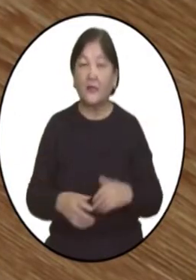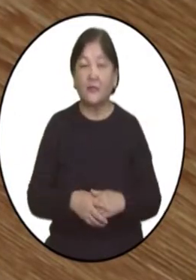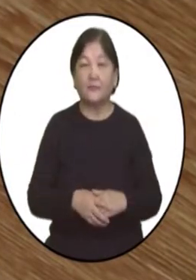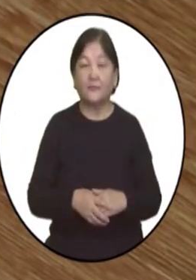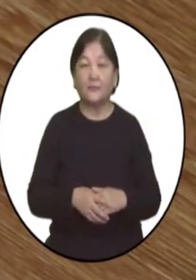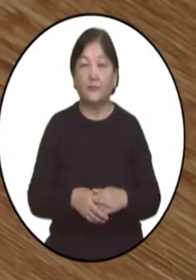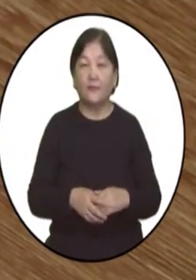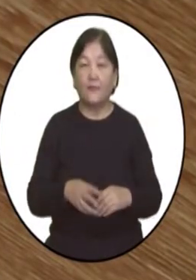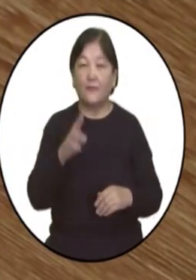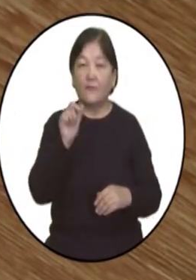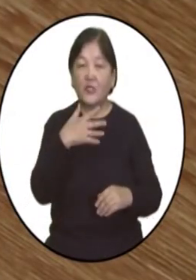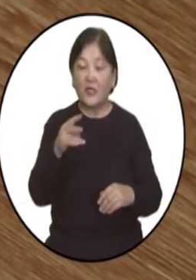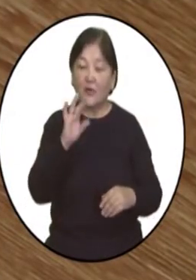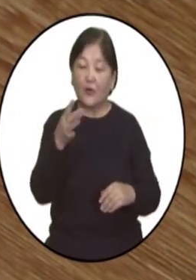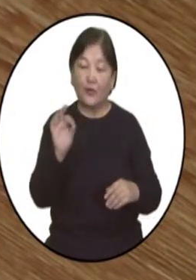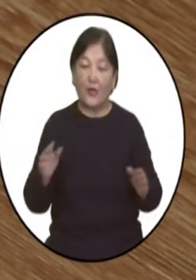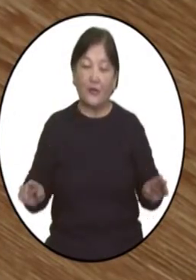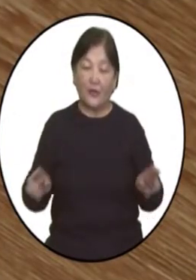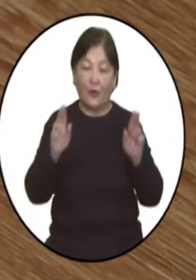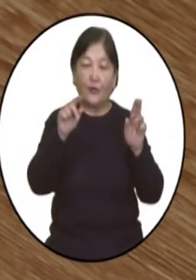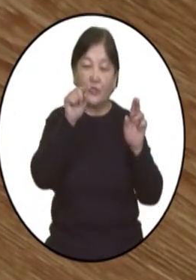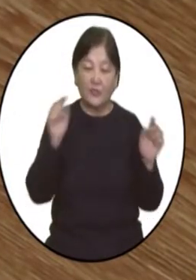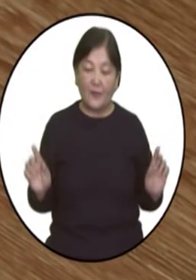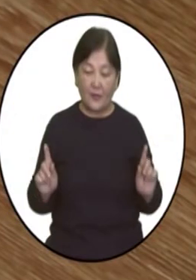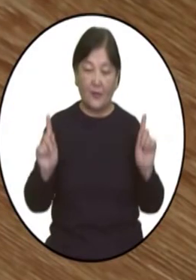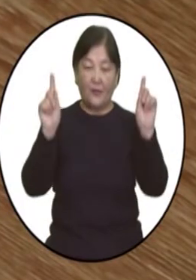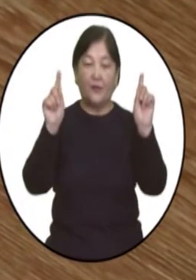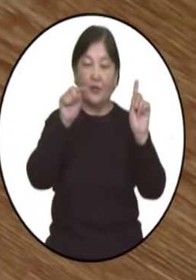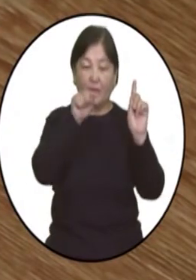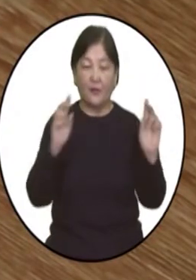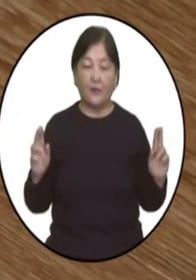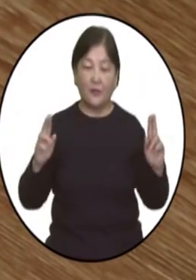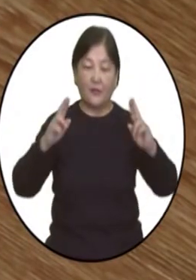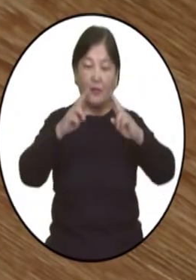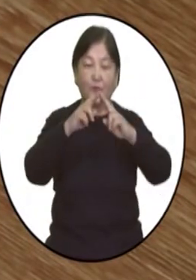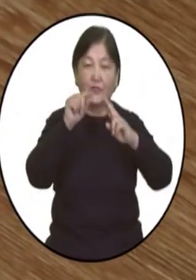цэгийн координатын маань огтлолцол энд үүсэж байна. Үүнийг А